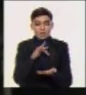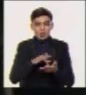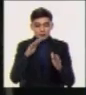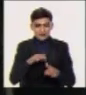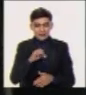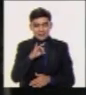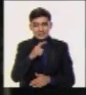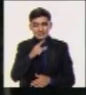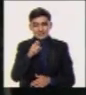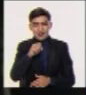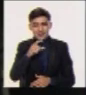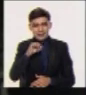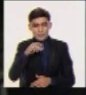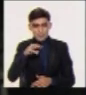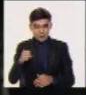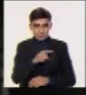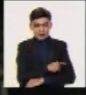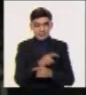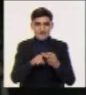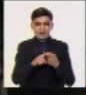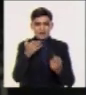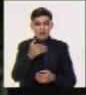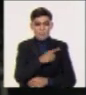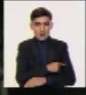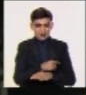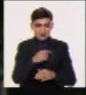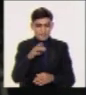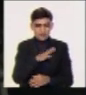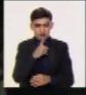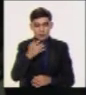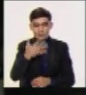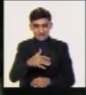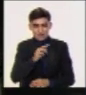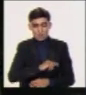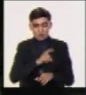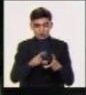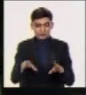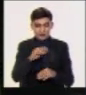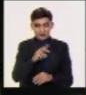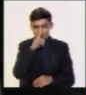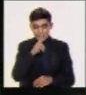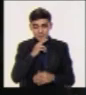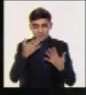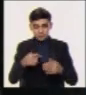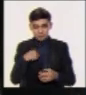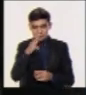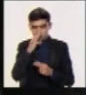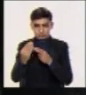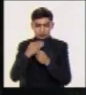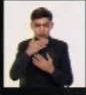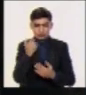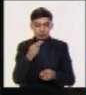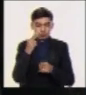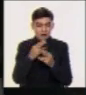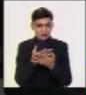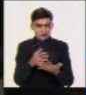Изатима Жекенова атындағы қалалық клиникалық жұқпалы аурулар ауруханасының 150-ден астам қызметкері екі айдан бері өтемақы ала алмай жүрміз деп шағым